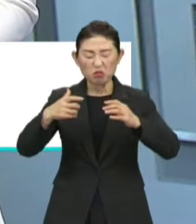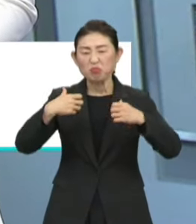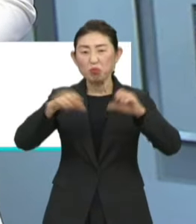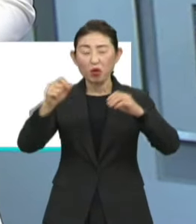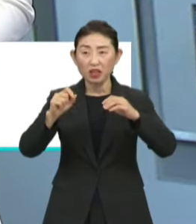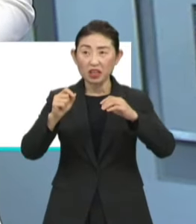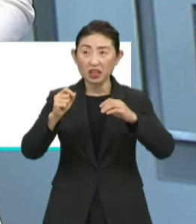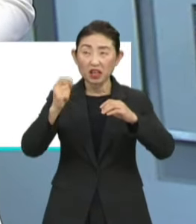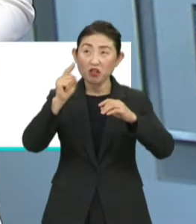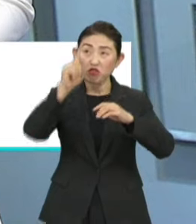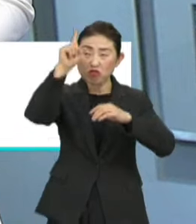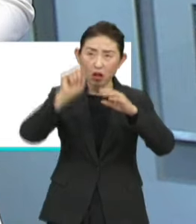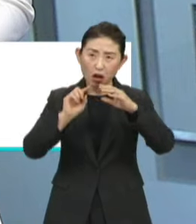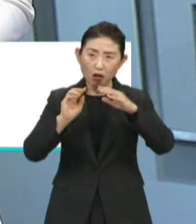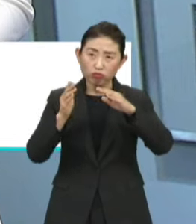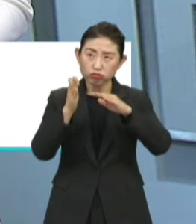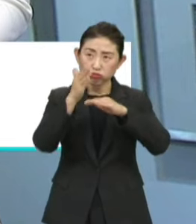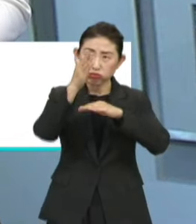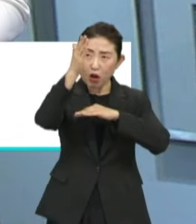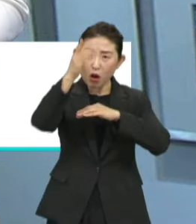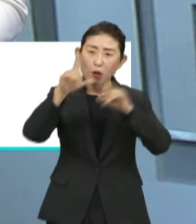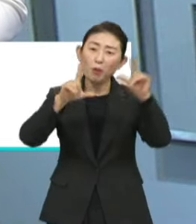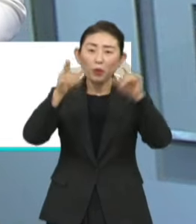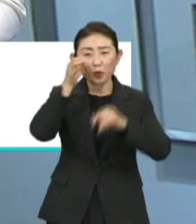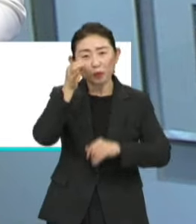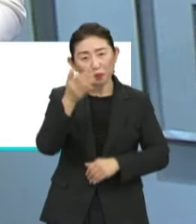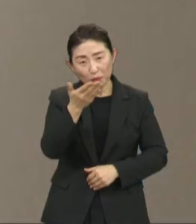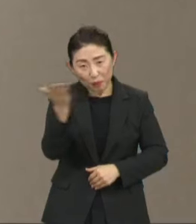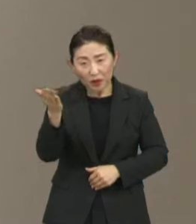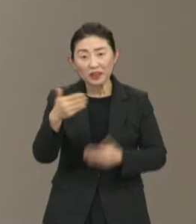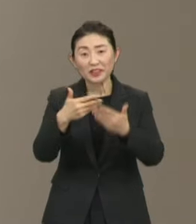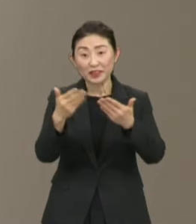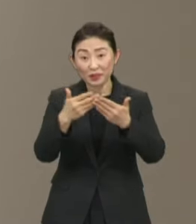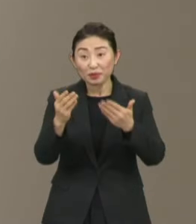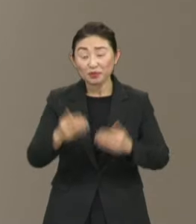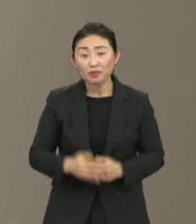의미를 전합니다. 아트앤컬처 이수복 기자입니다.